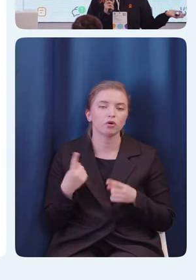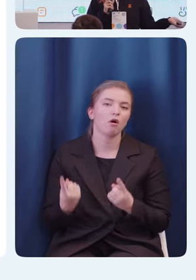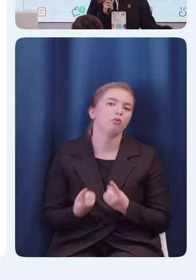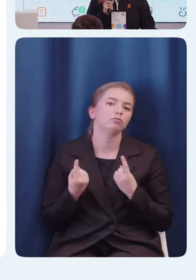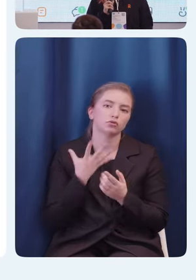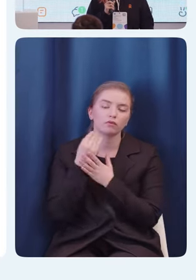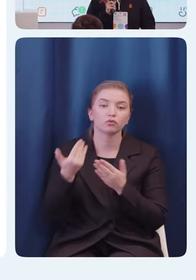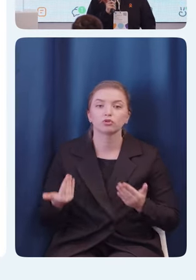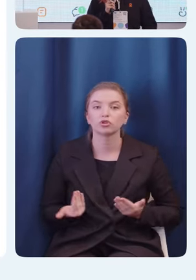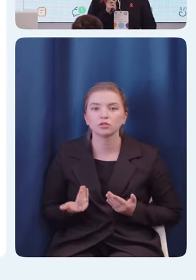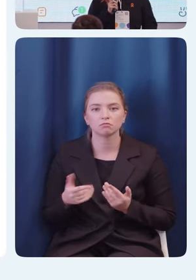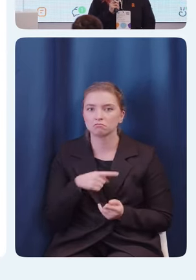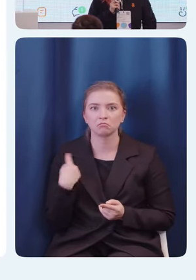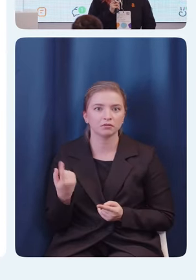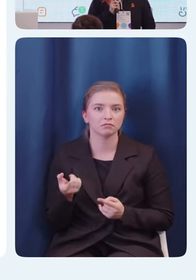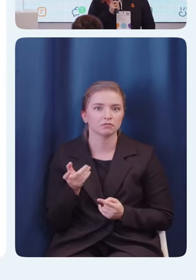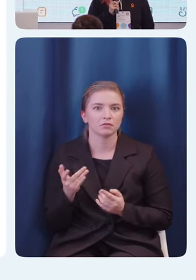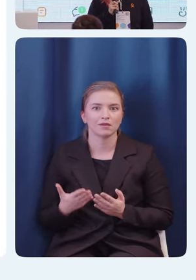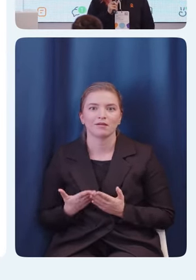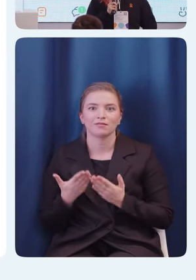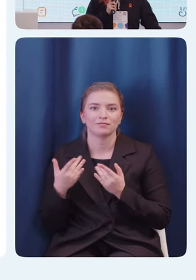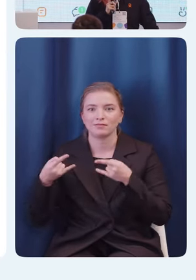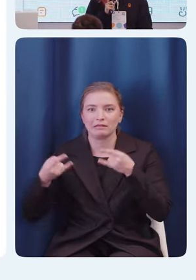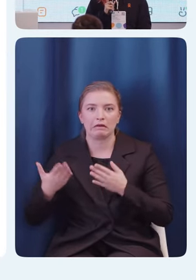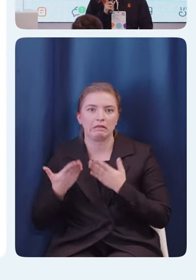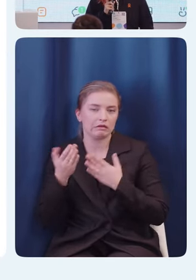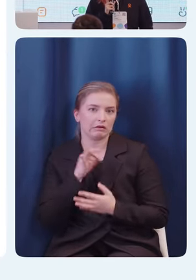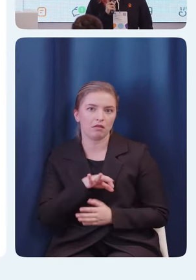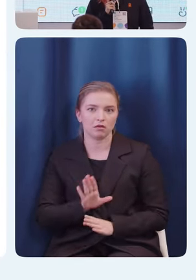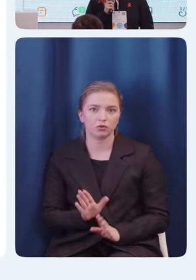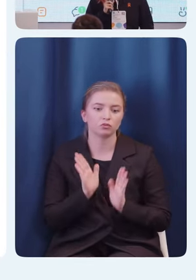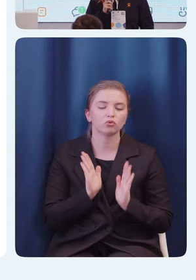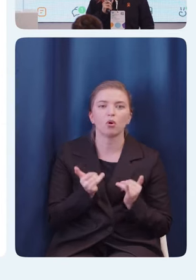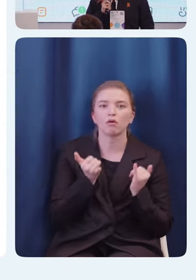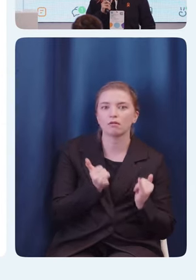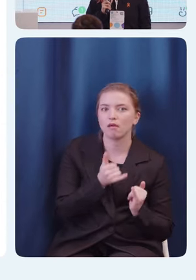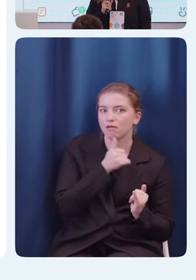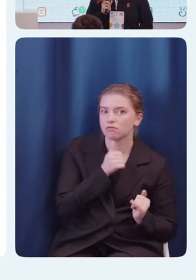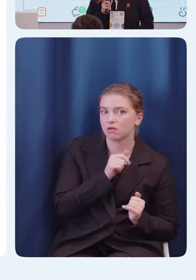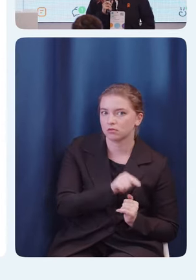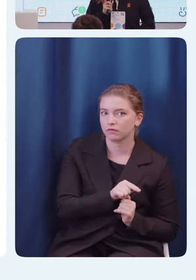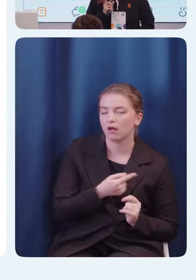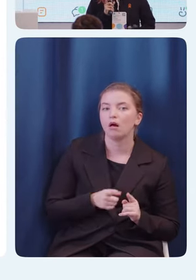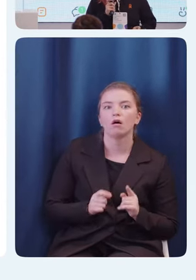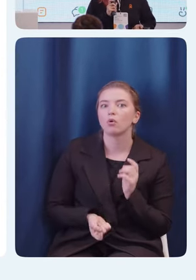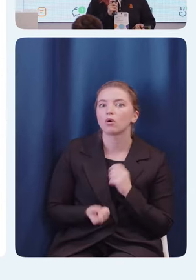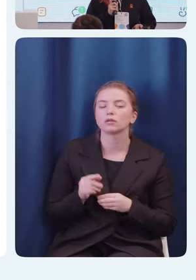своей жизни скринридер не используют, а используют его только для тестирования, это лента